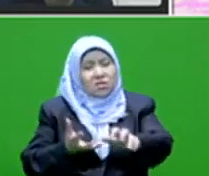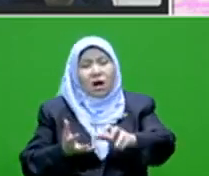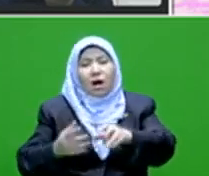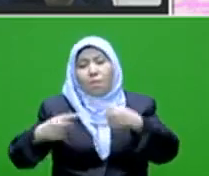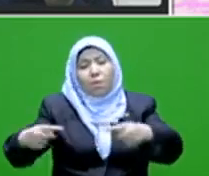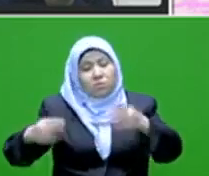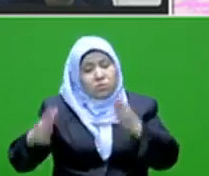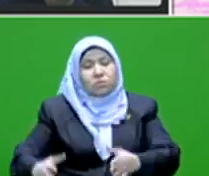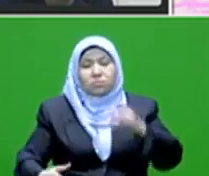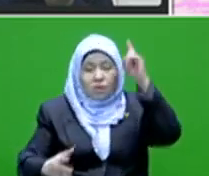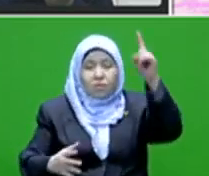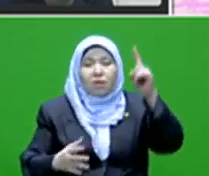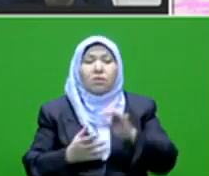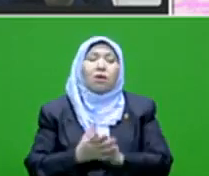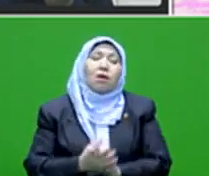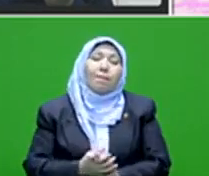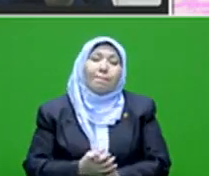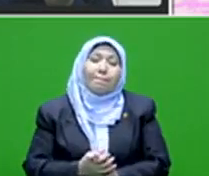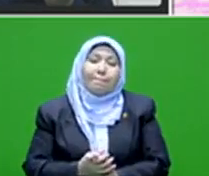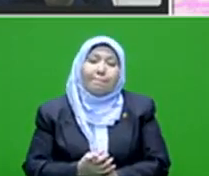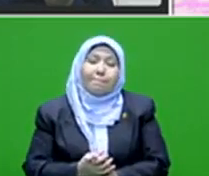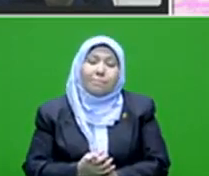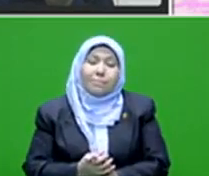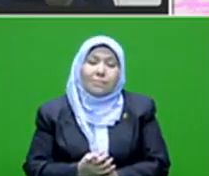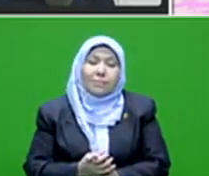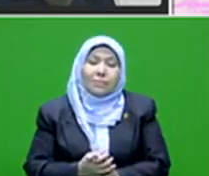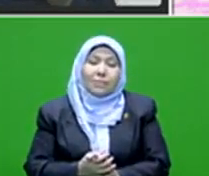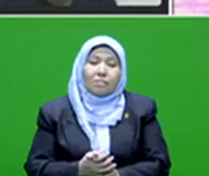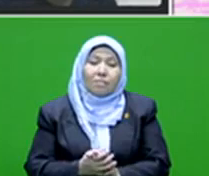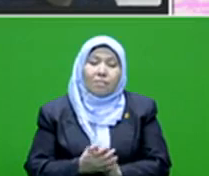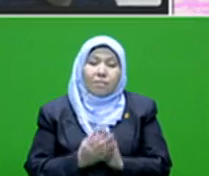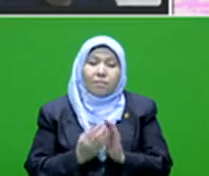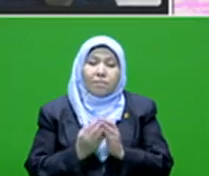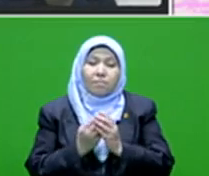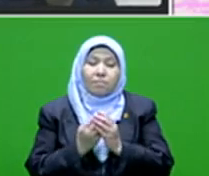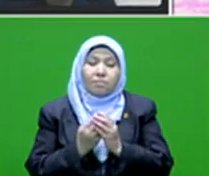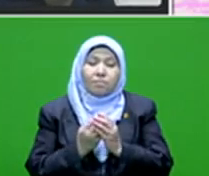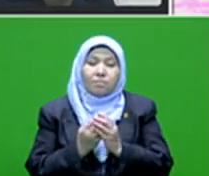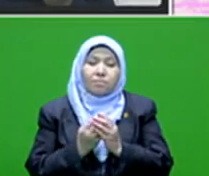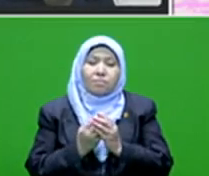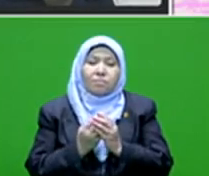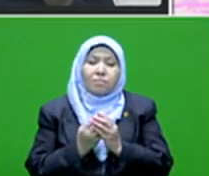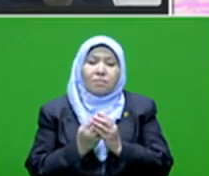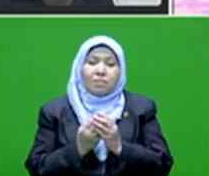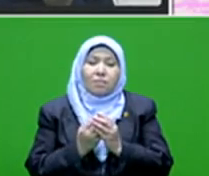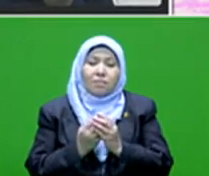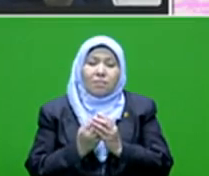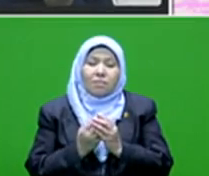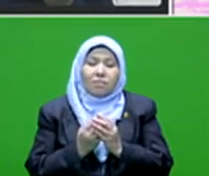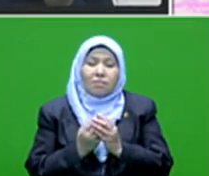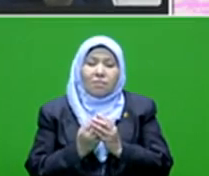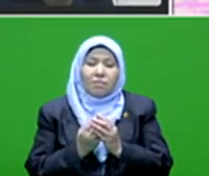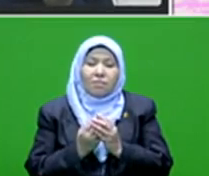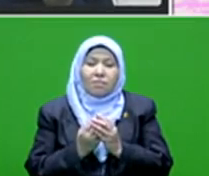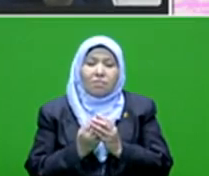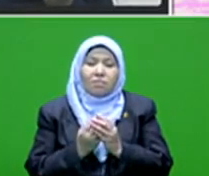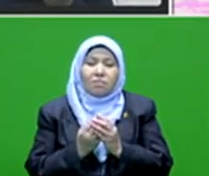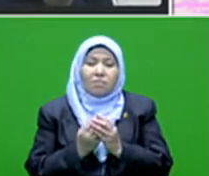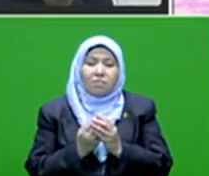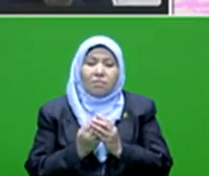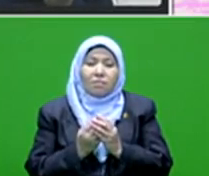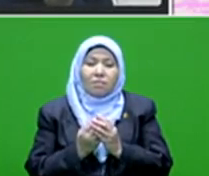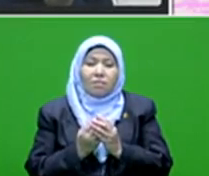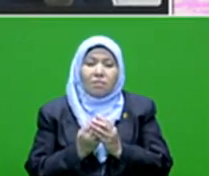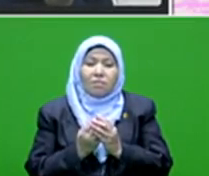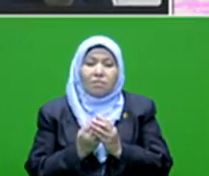Allah. Allahumma inna naj'aluka fi nuhuri a'da'ina wa na'udzubika min syururihim. Allahumma baddid syamlahum wa